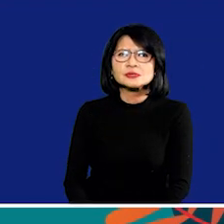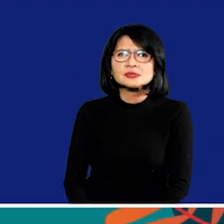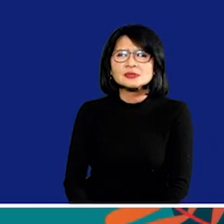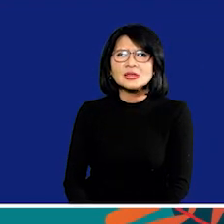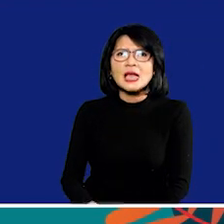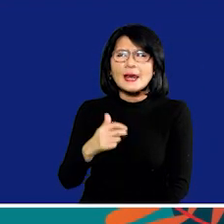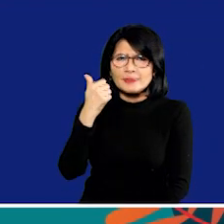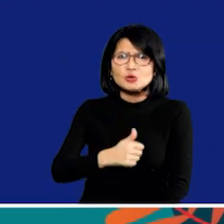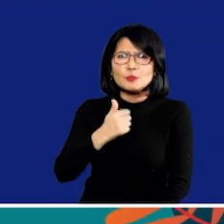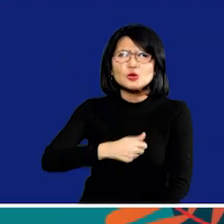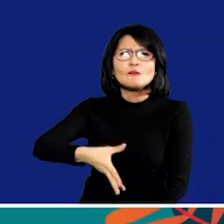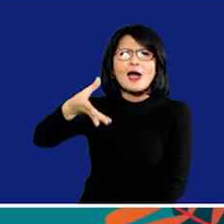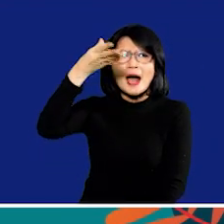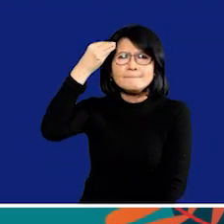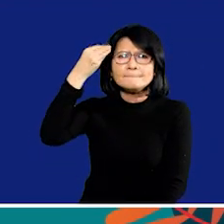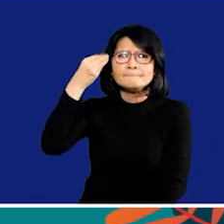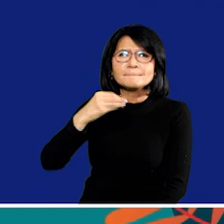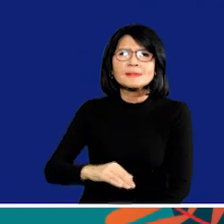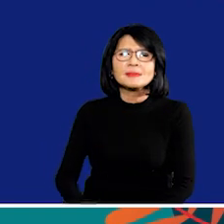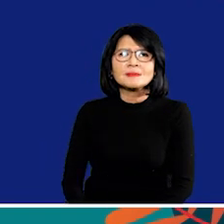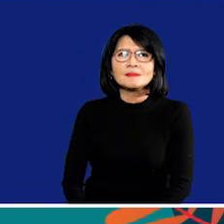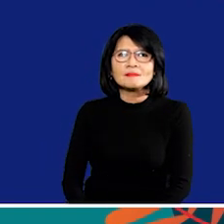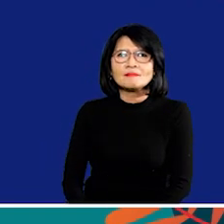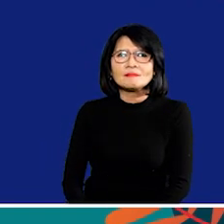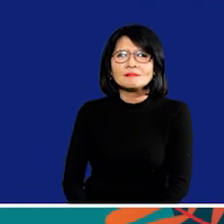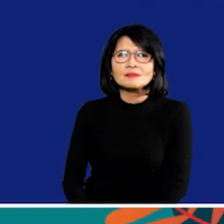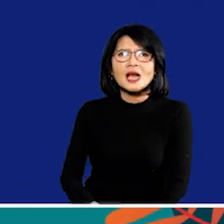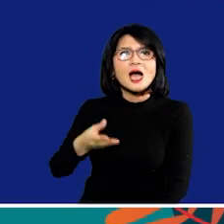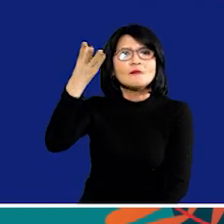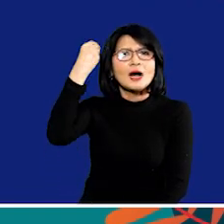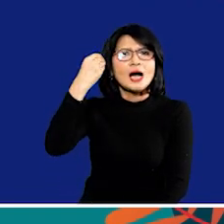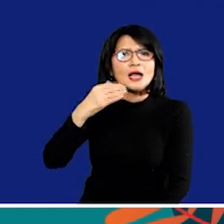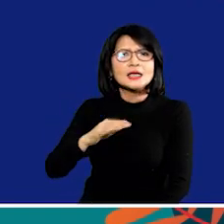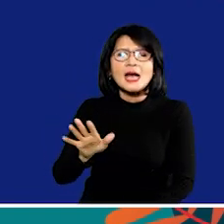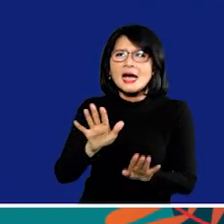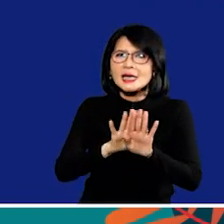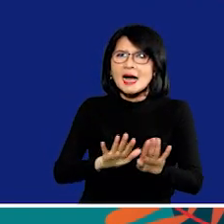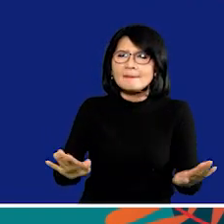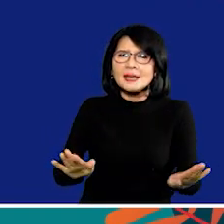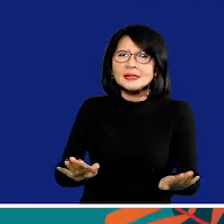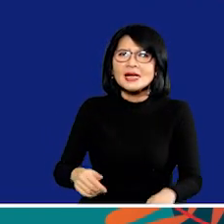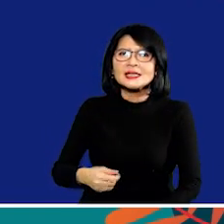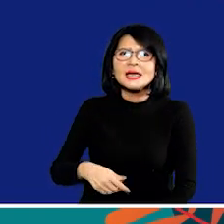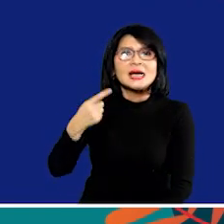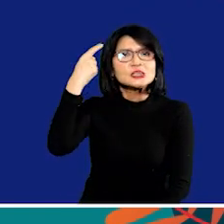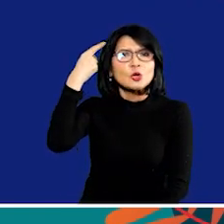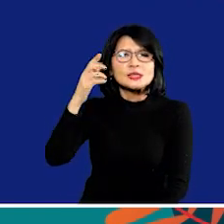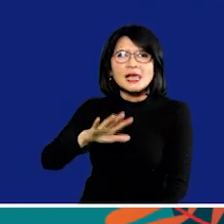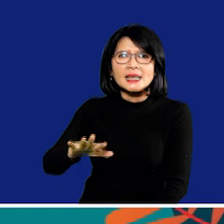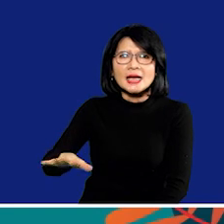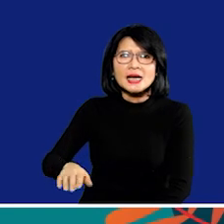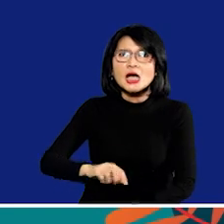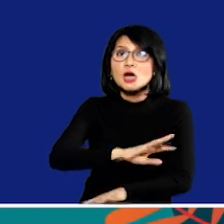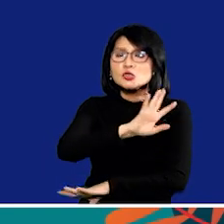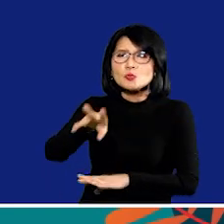suatu budaya yang benar-benar mengerti tingkat keamanan dan kenyamanan psikologis anak-anak,